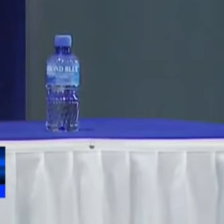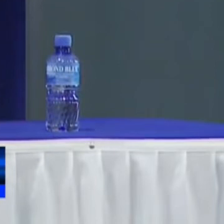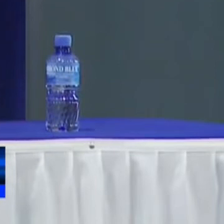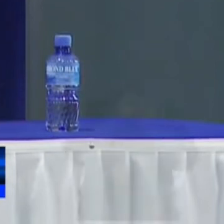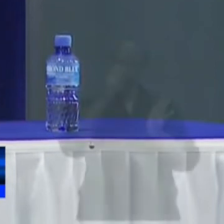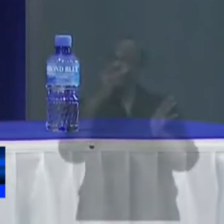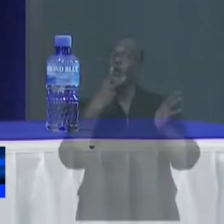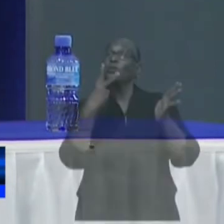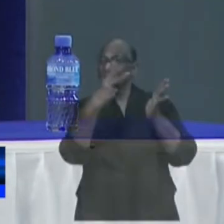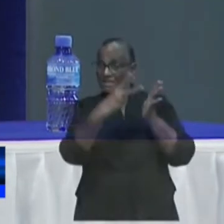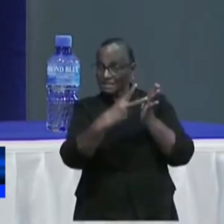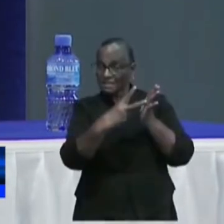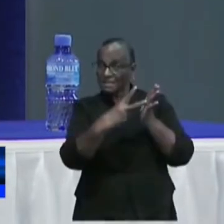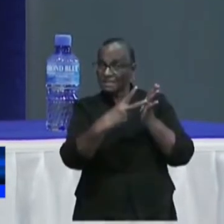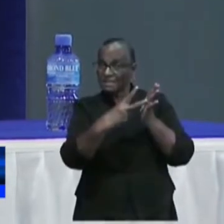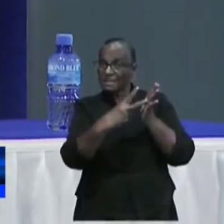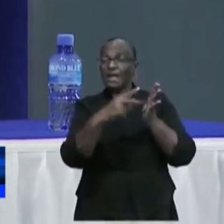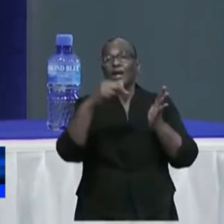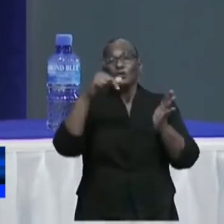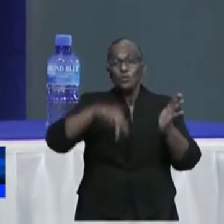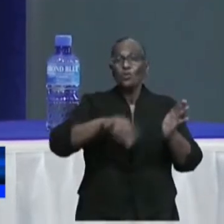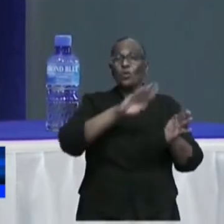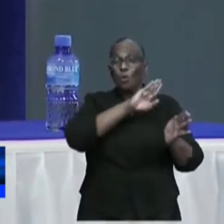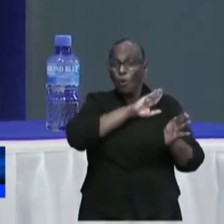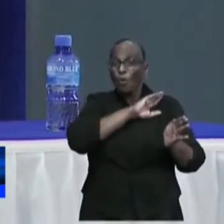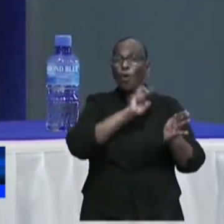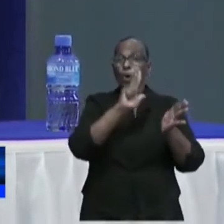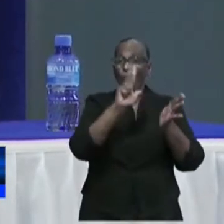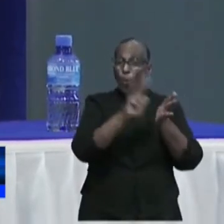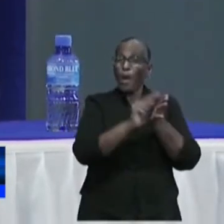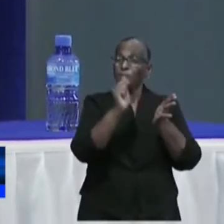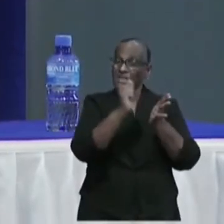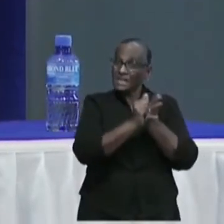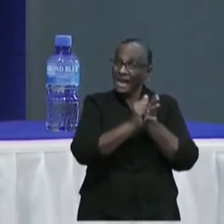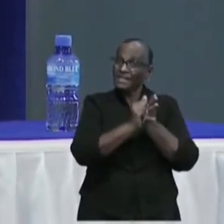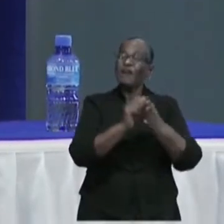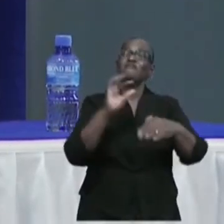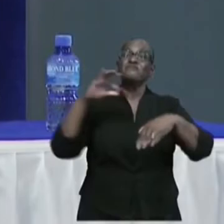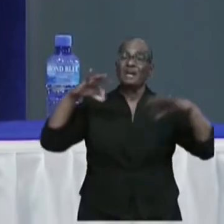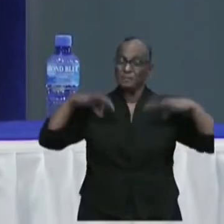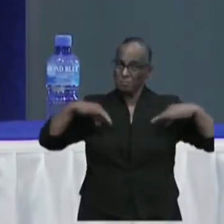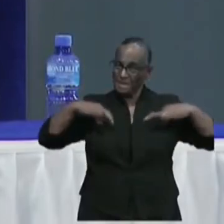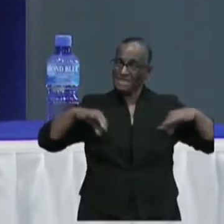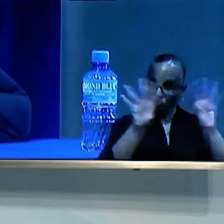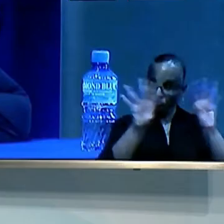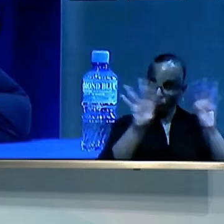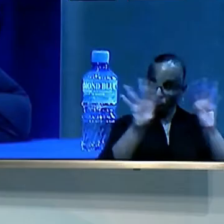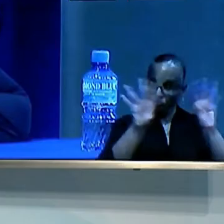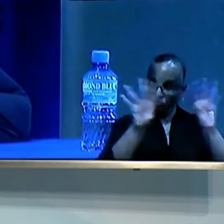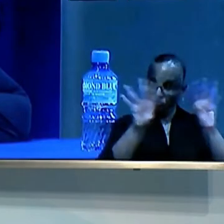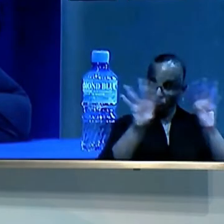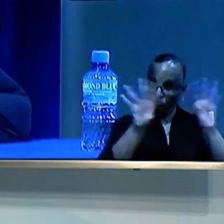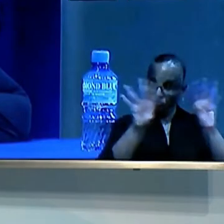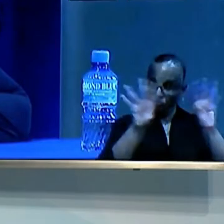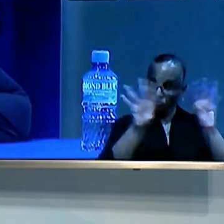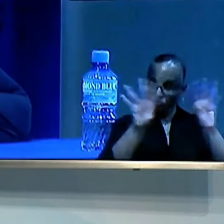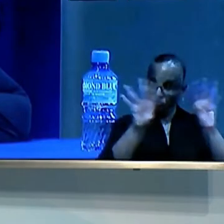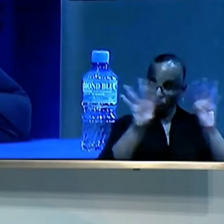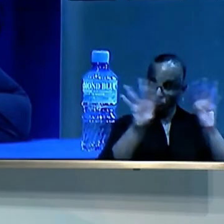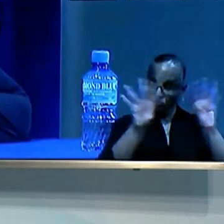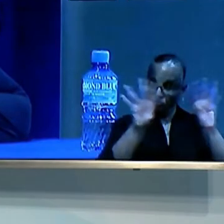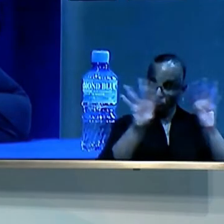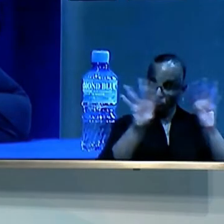En ook op de website van het ministerie, education.gov.sr. Verder laat Verjee